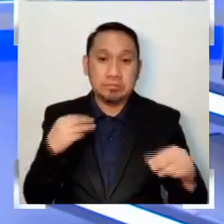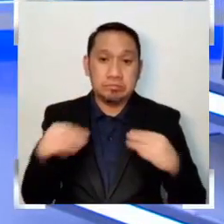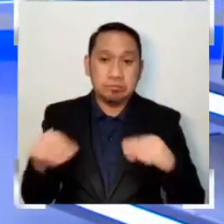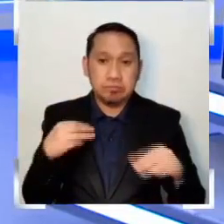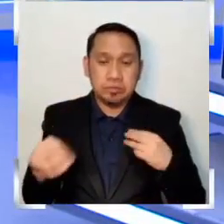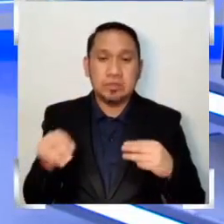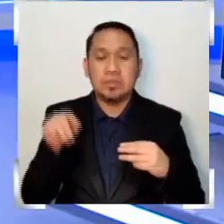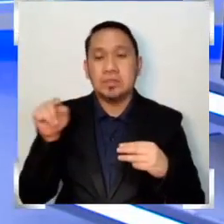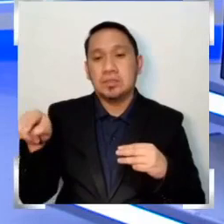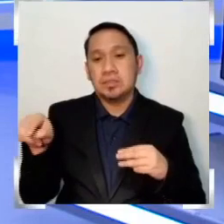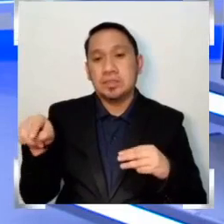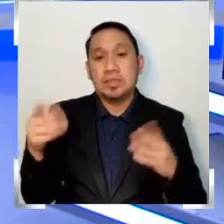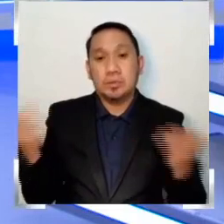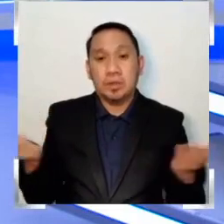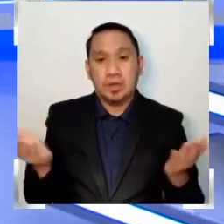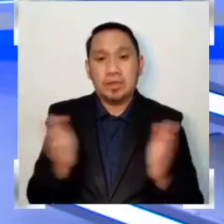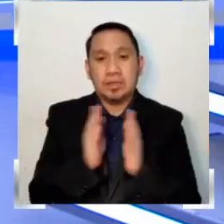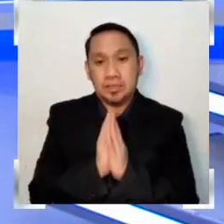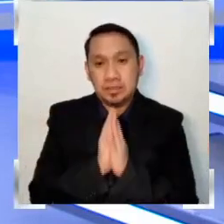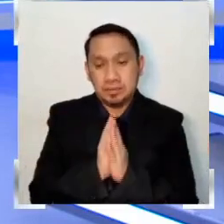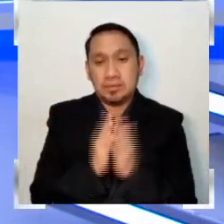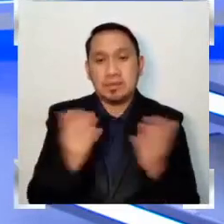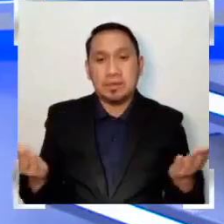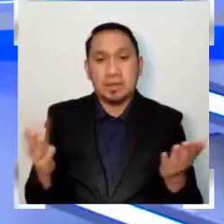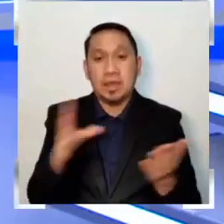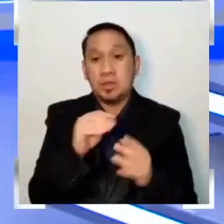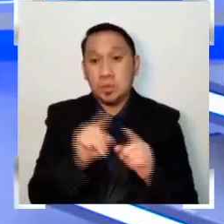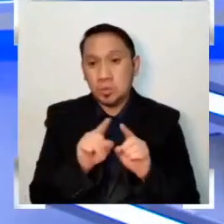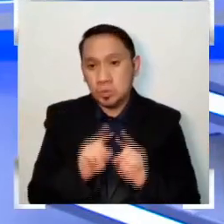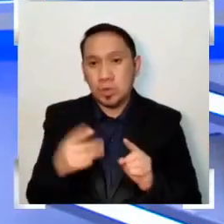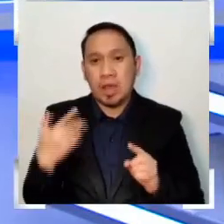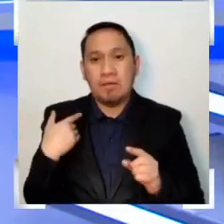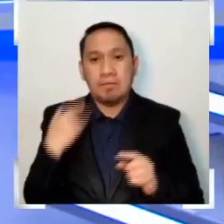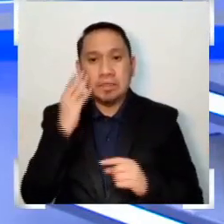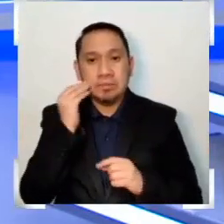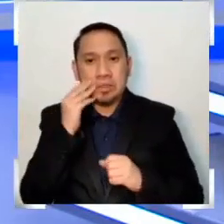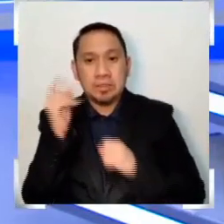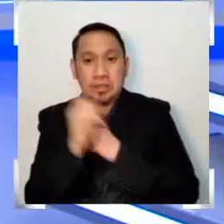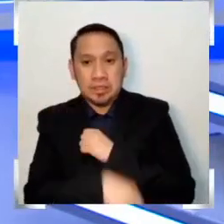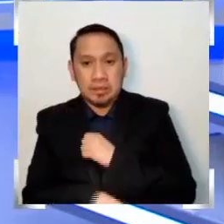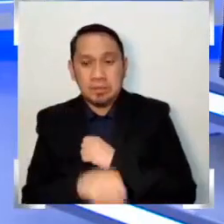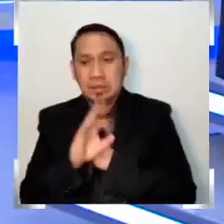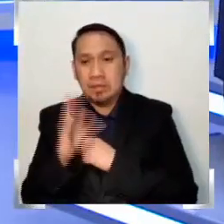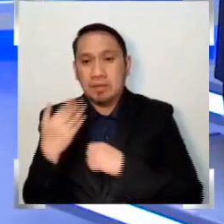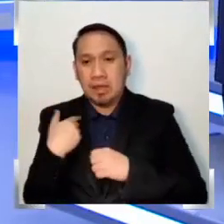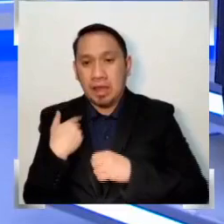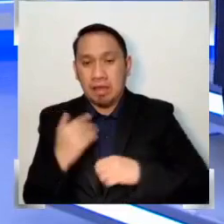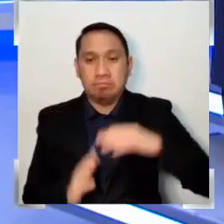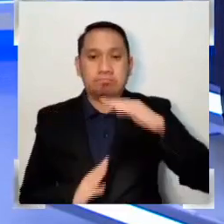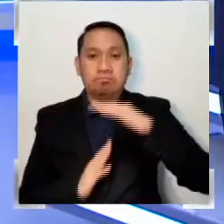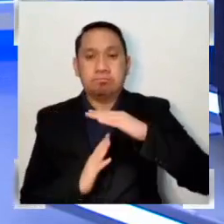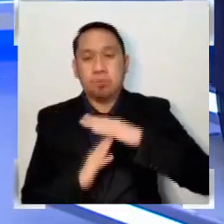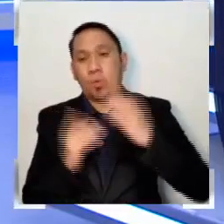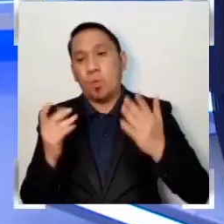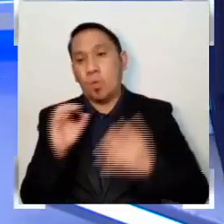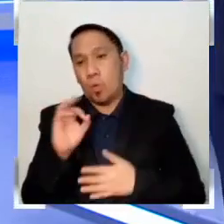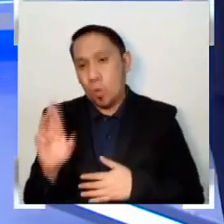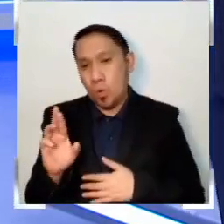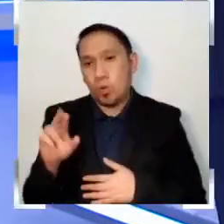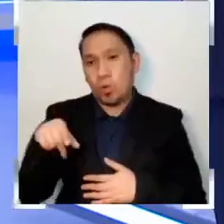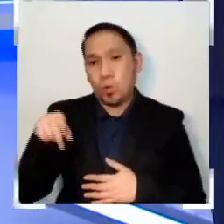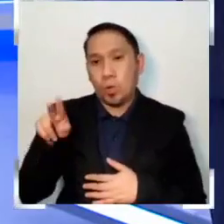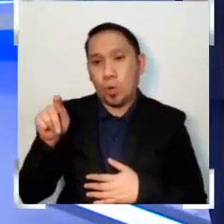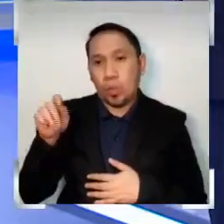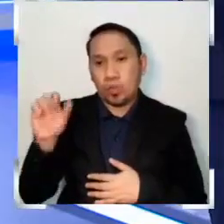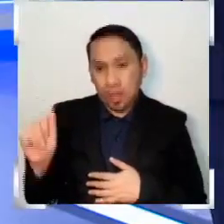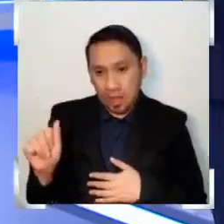ng parusa kapag hindi umaabot sa kota ng mga naloloko sa cryptocurrency scam. Saksi, si JP